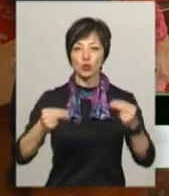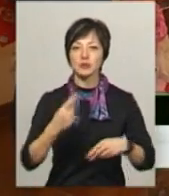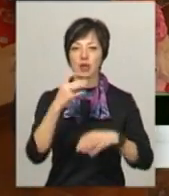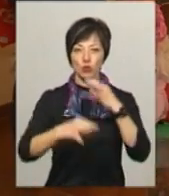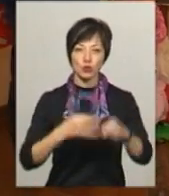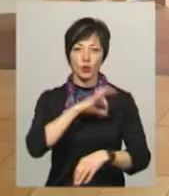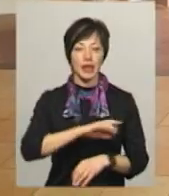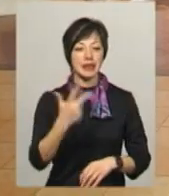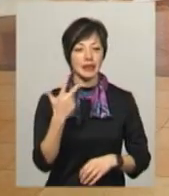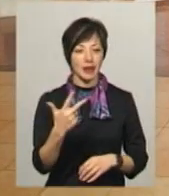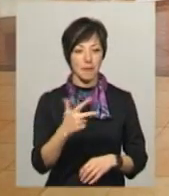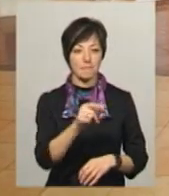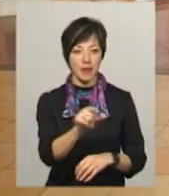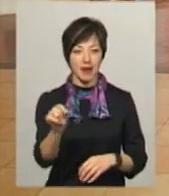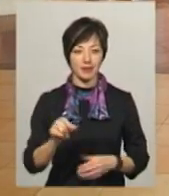скористалися 3 пари.